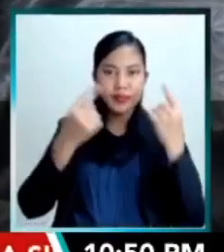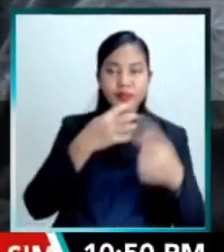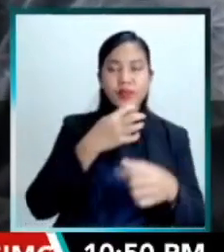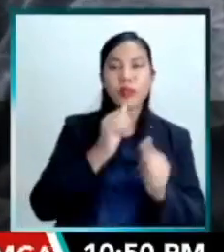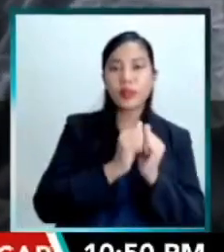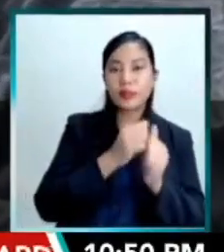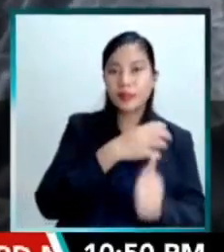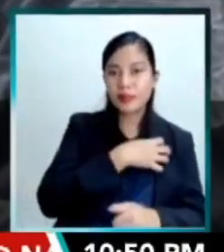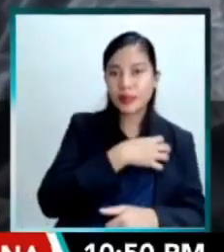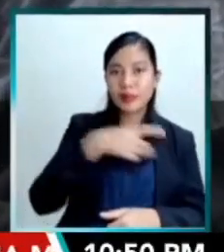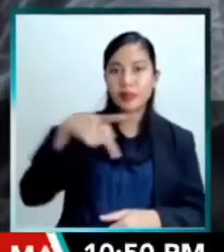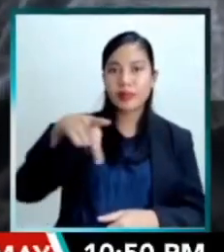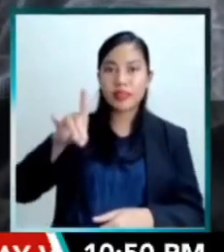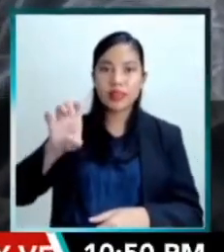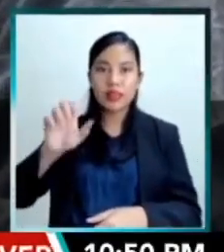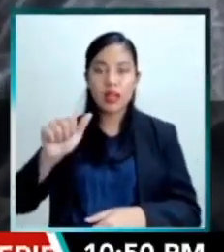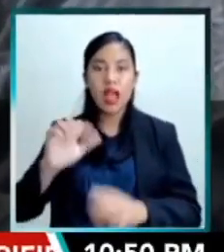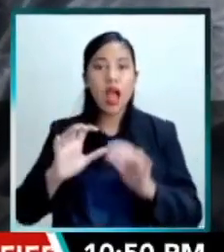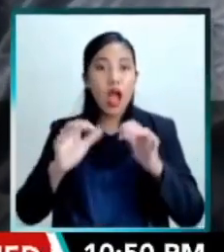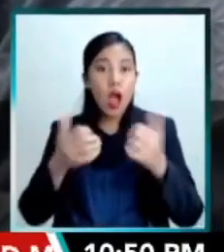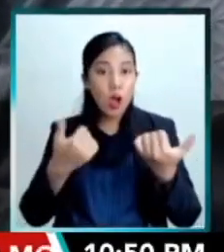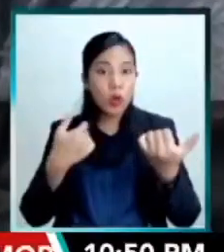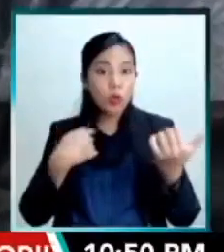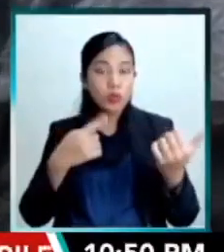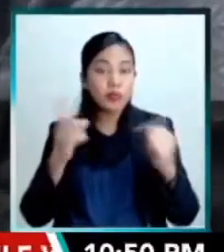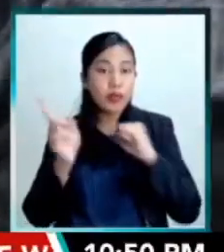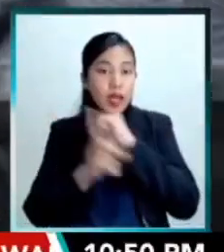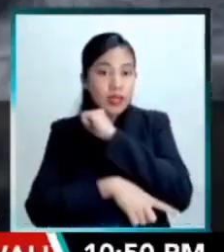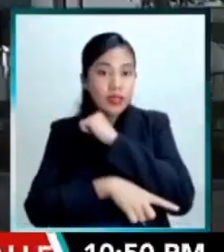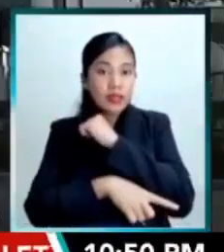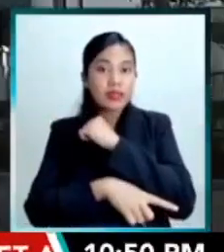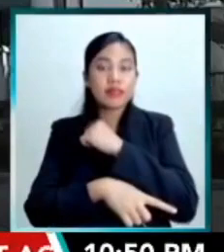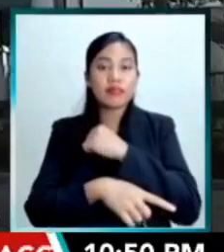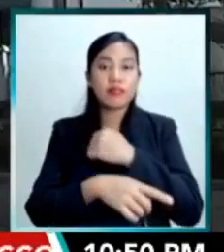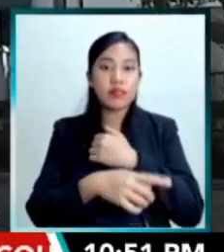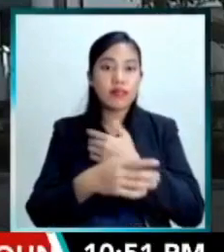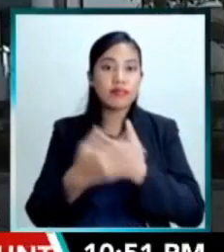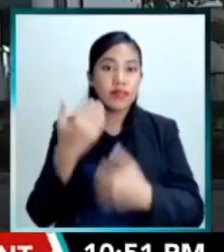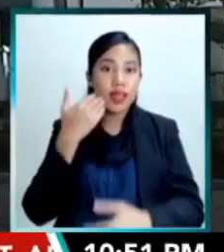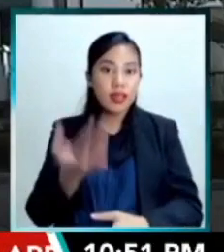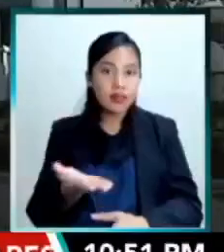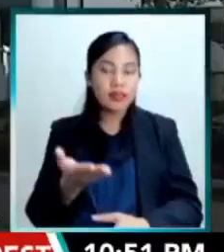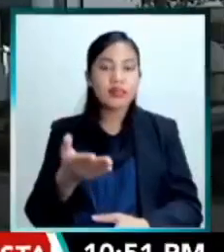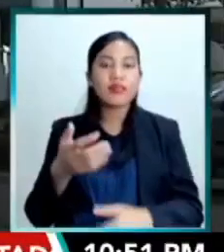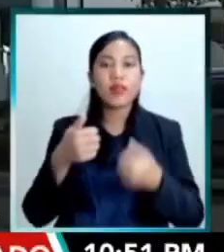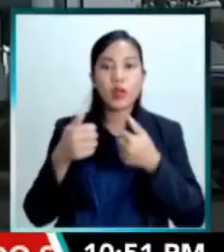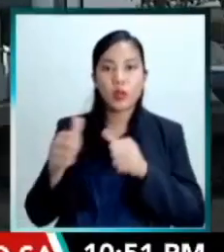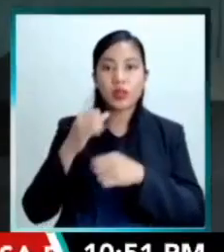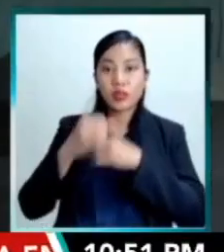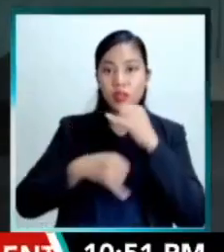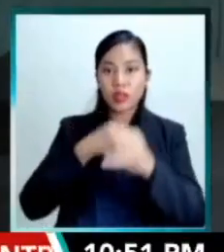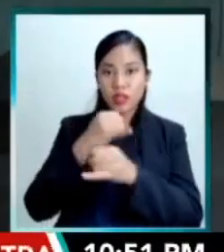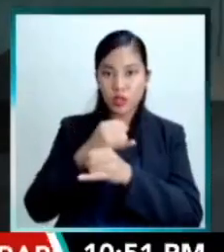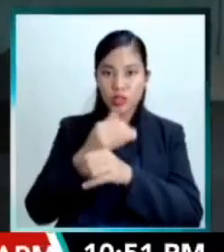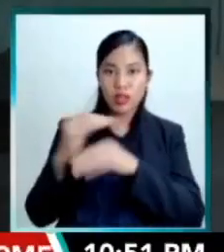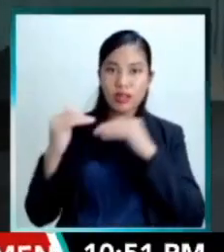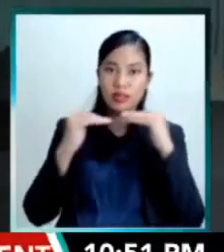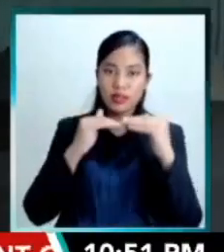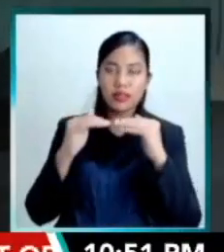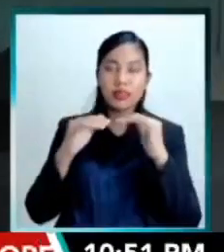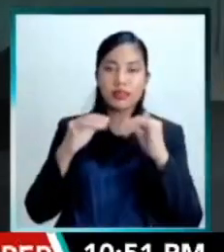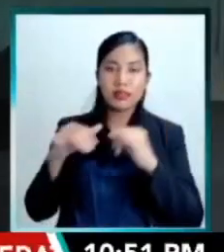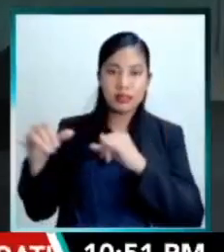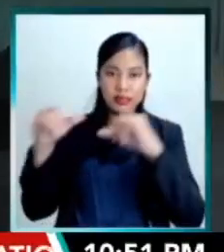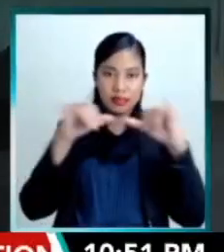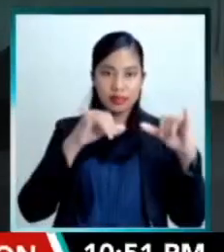paraan ng pagpatay, sinabi ni de la Rosa na ipatutupad kung anong naayon sa international standards. Base raw sa kanyang karanasan,